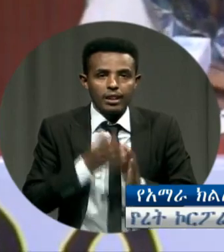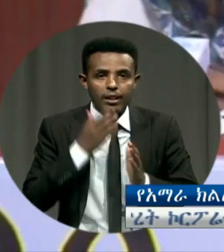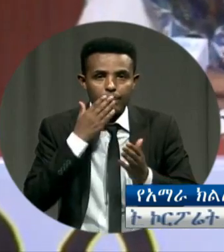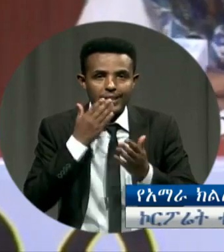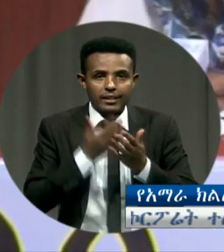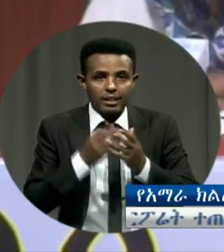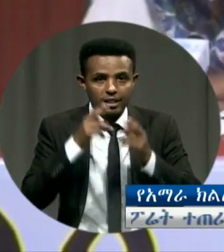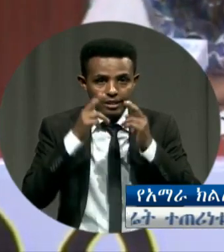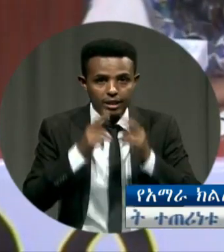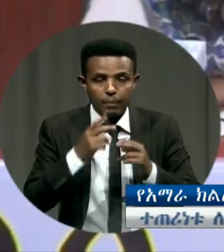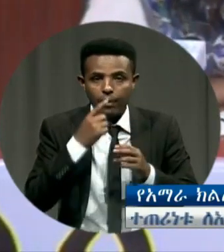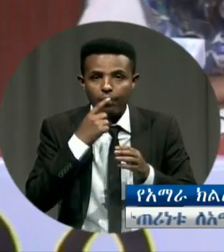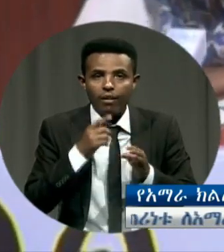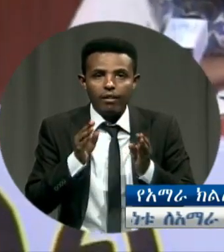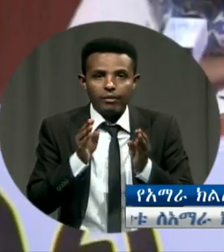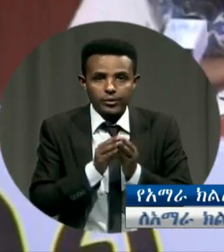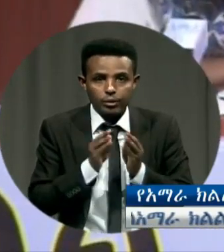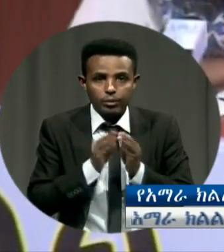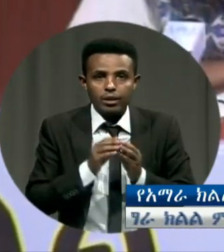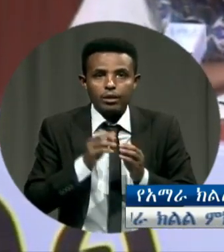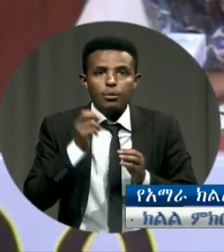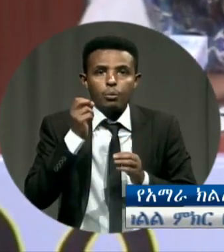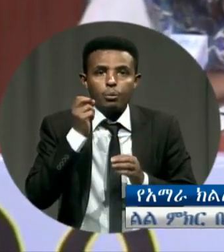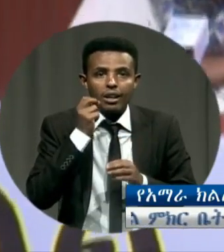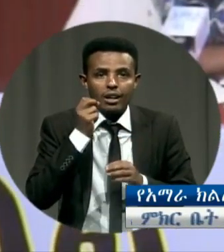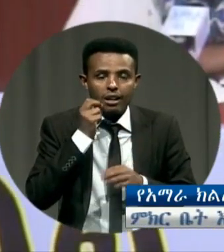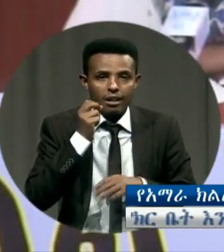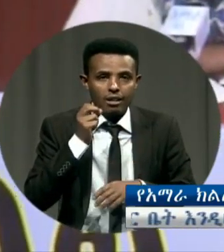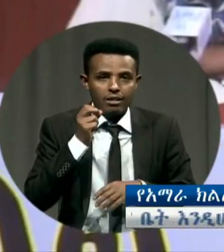አመሰግናለሁ የተከበረው አፈ ጉባኤ ወለላ ከዳንግላ።